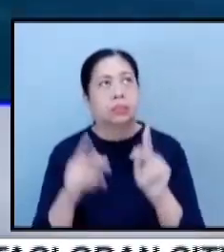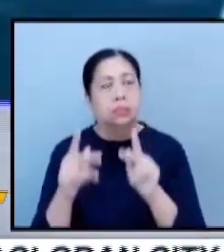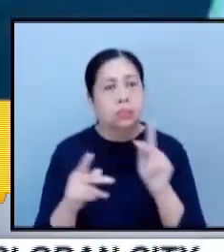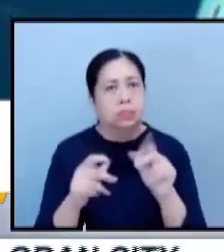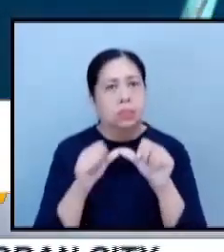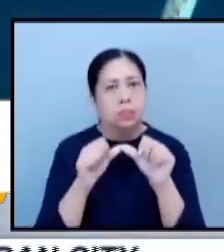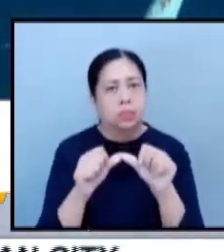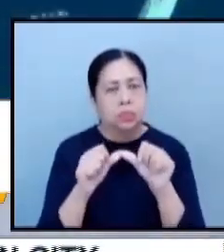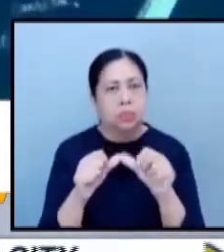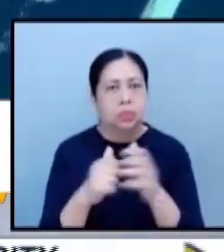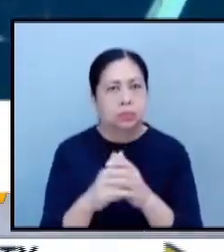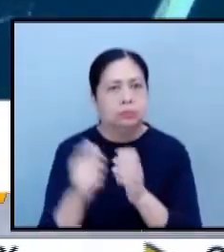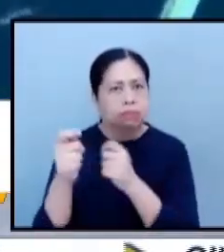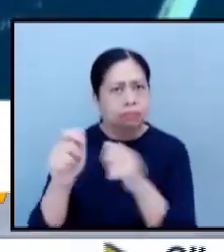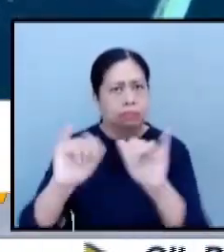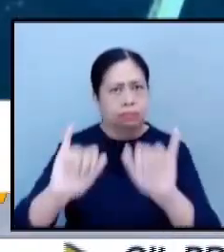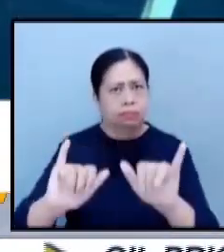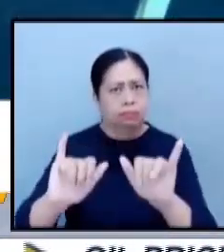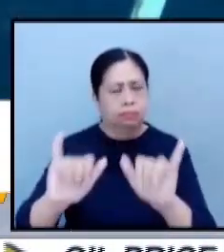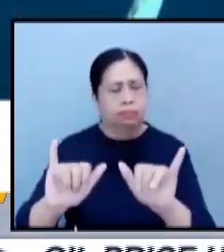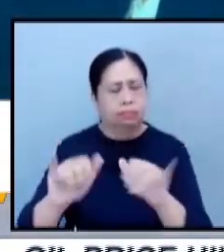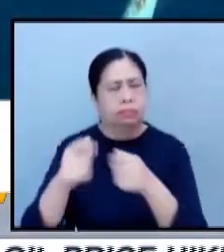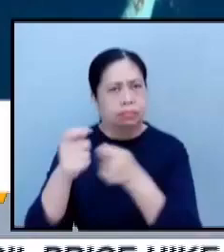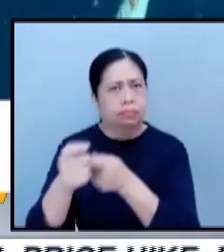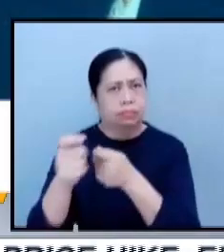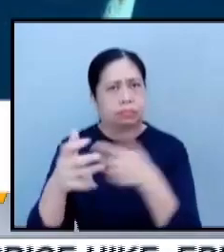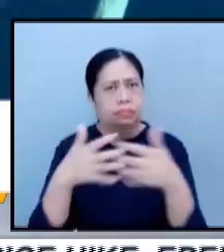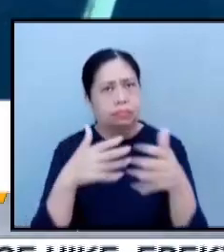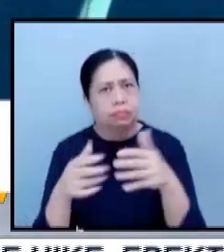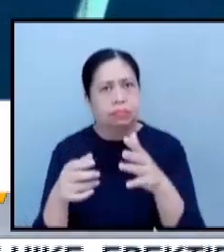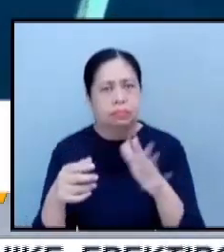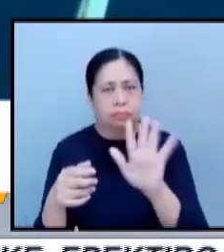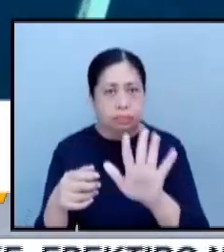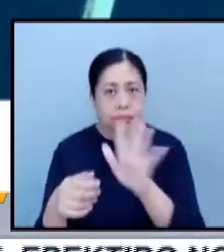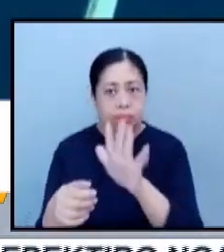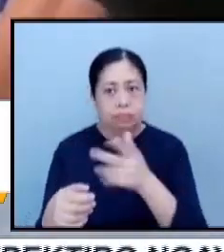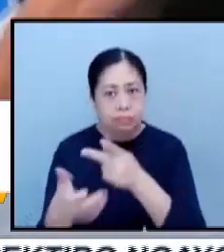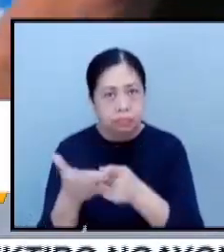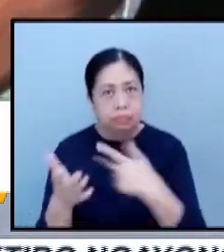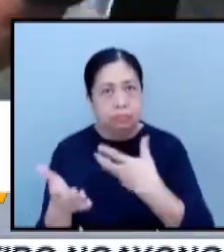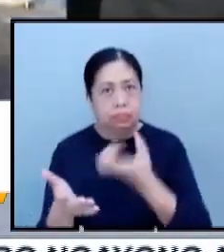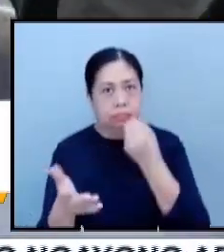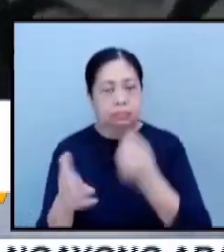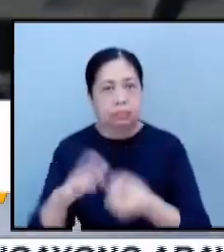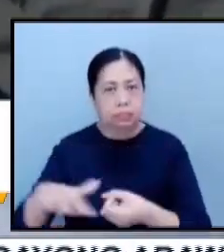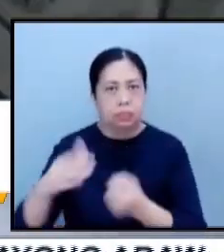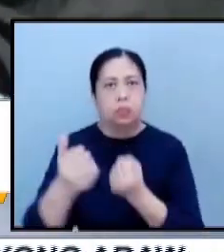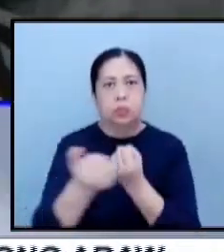kayong mangisda dyan. No, that is part of our territory and the government is going to support you.